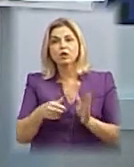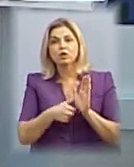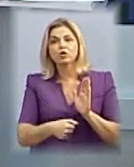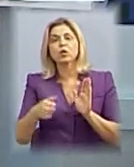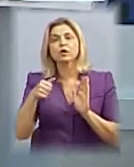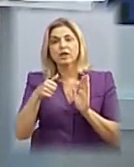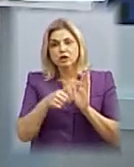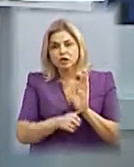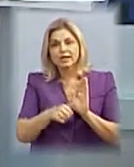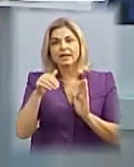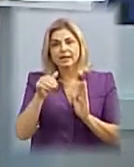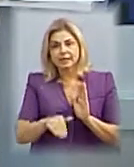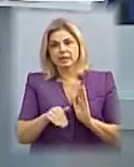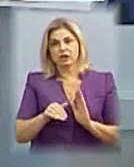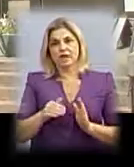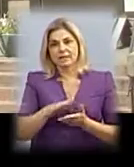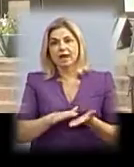1 606 000 заяв від вступників.